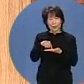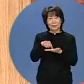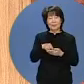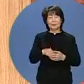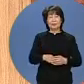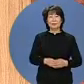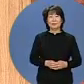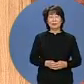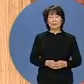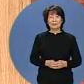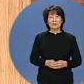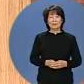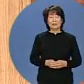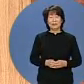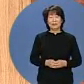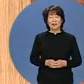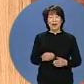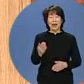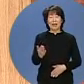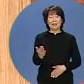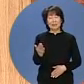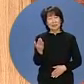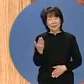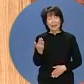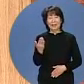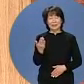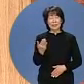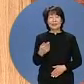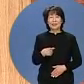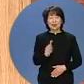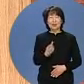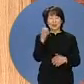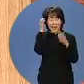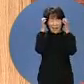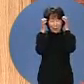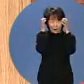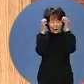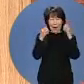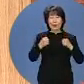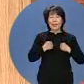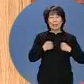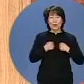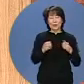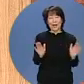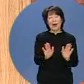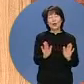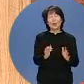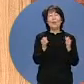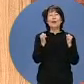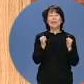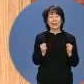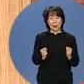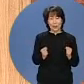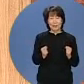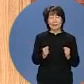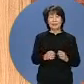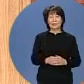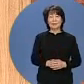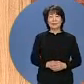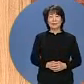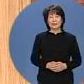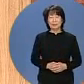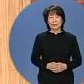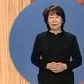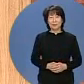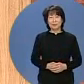。参加者の中にはこの日のために一人で頭を洗う練習をしてきたという子どももいたそうです